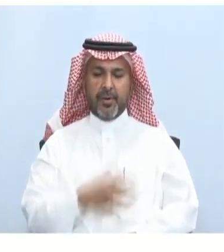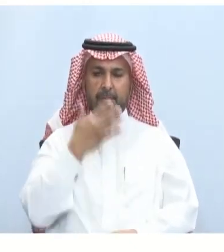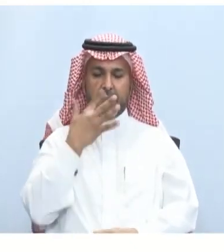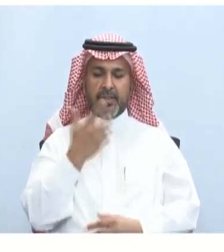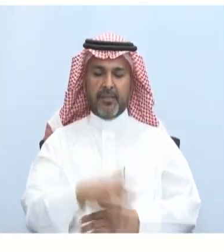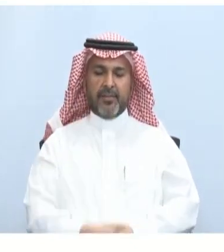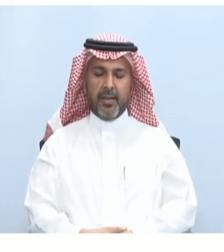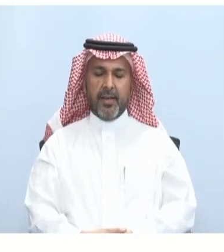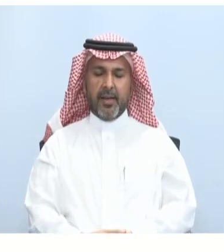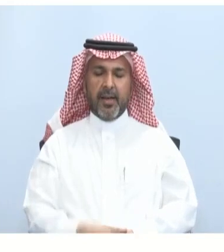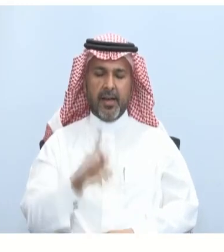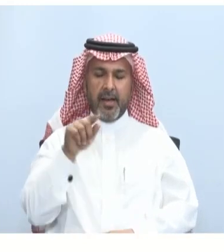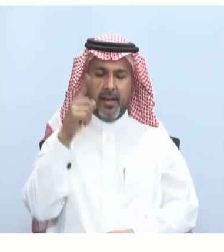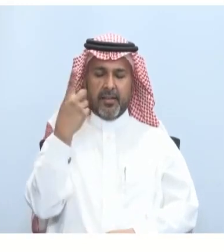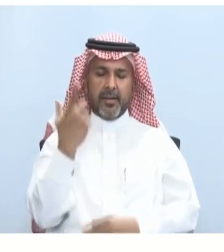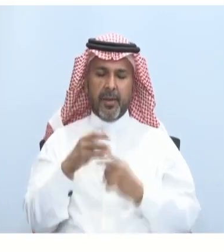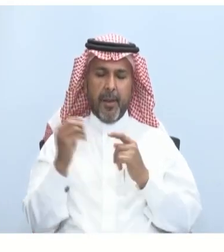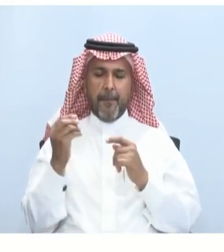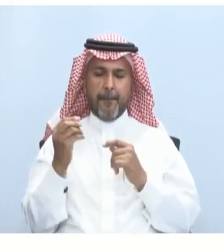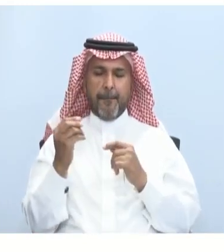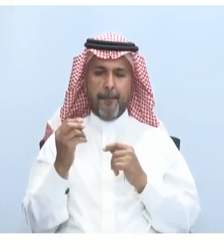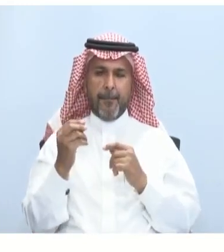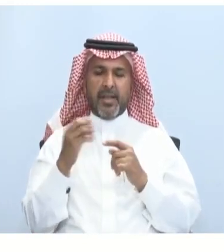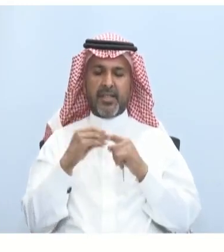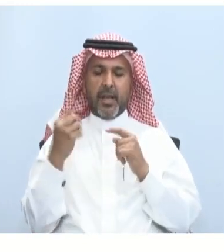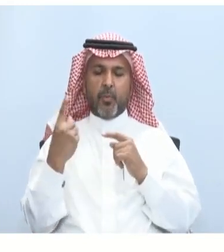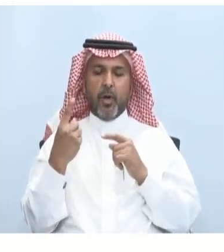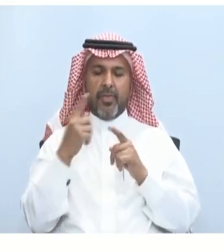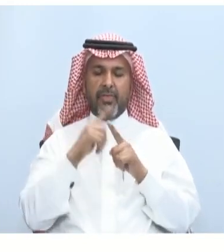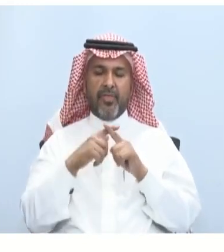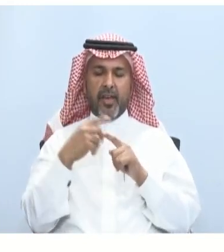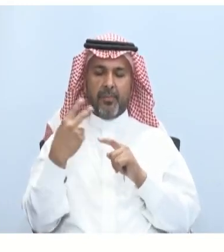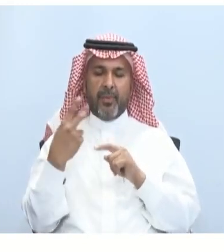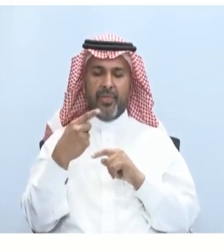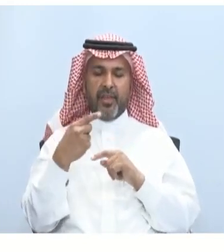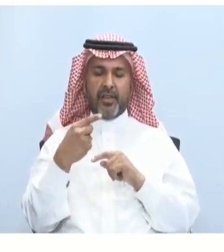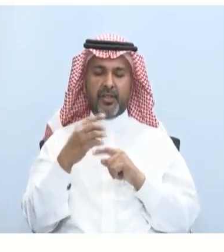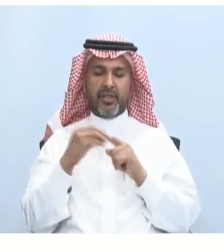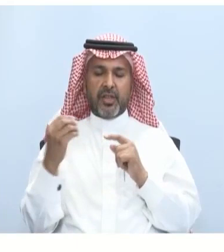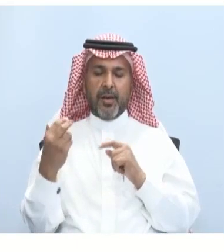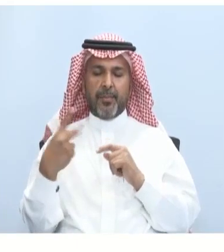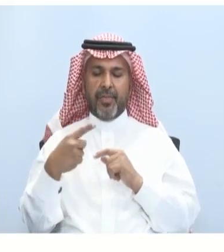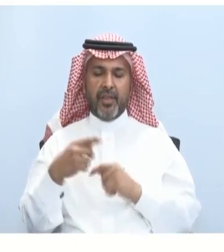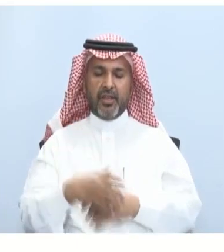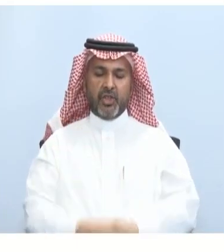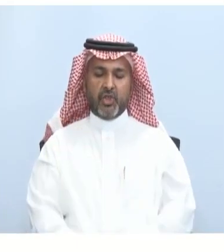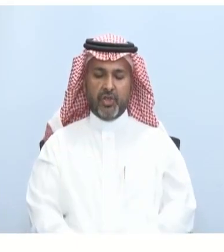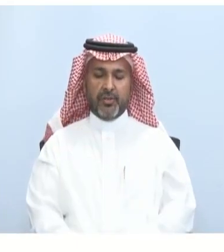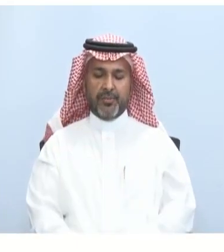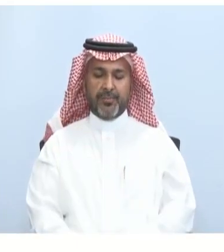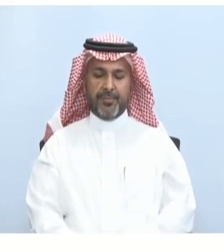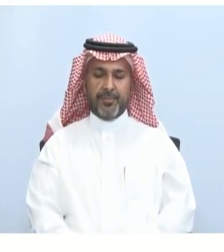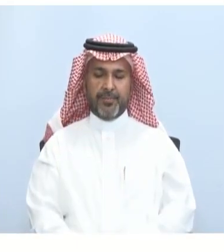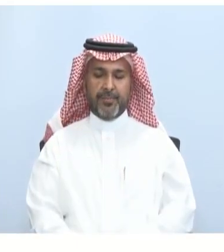اي تربيع كم قيمتها احسنتم ممتاز قيمتها سالب واحد اذا راح يعطيني الناتج سالب اثناء عشر